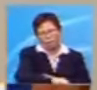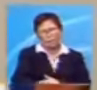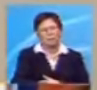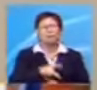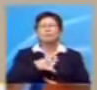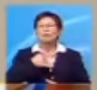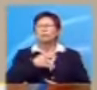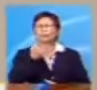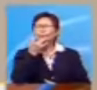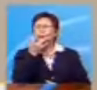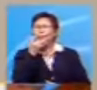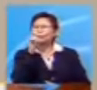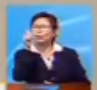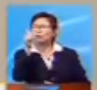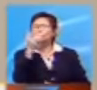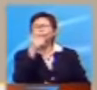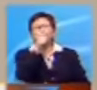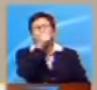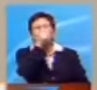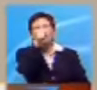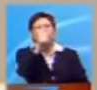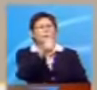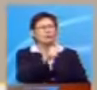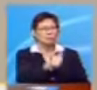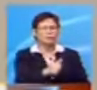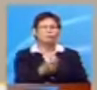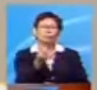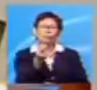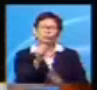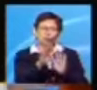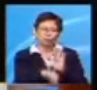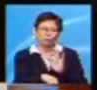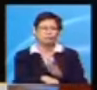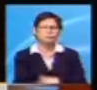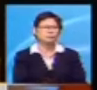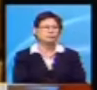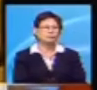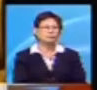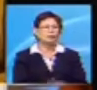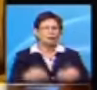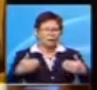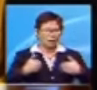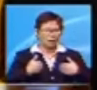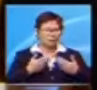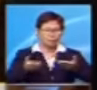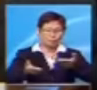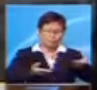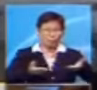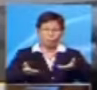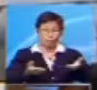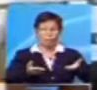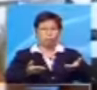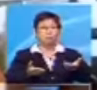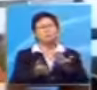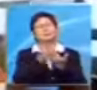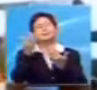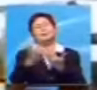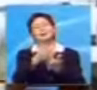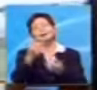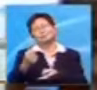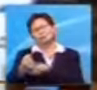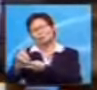bagus sedap dan harganya baik dengan adanya permatan ini pasti memudahkan dan